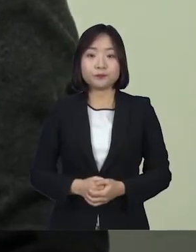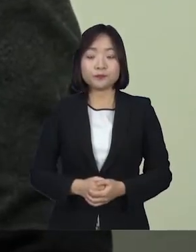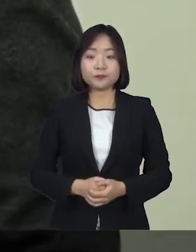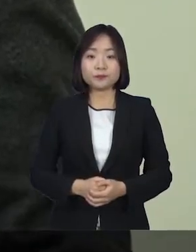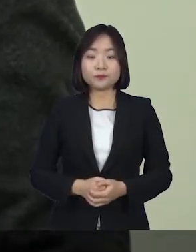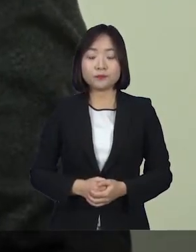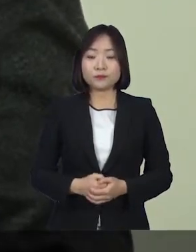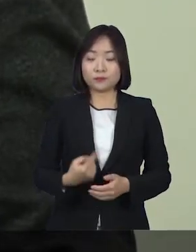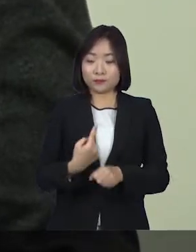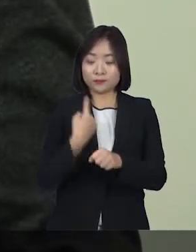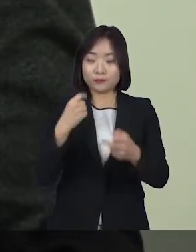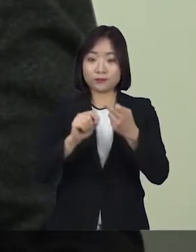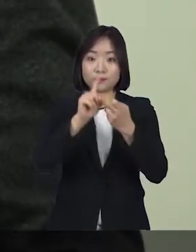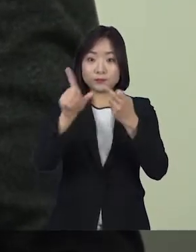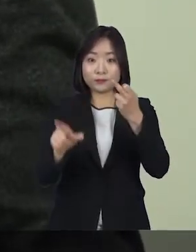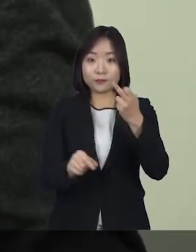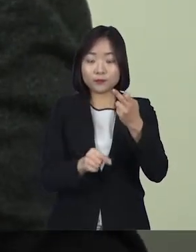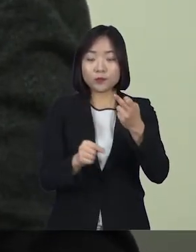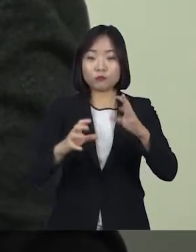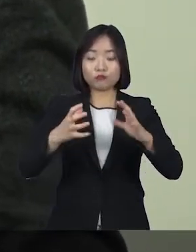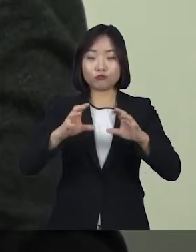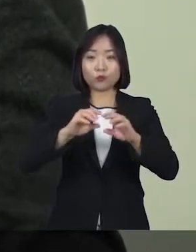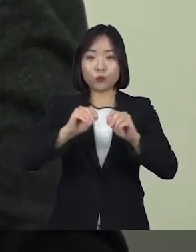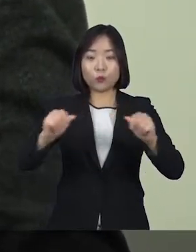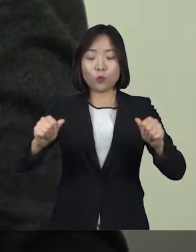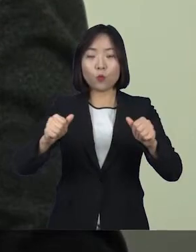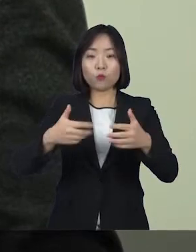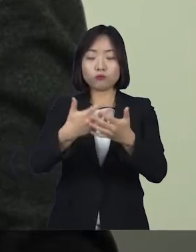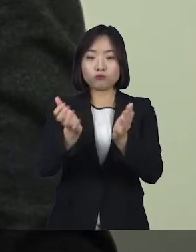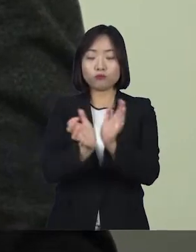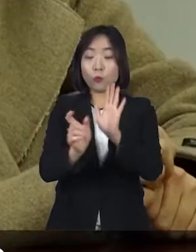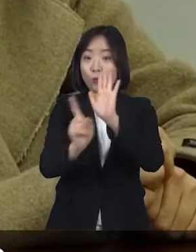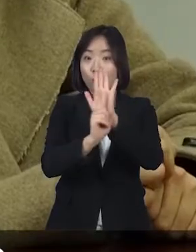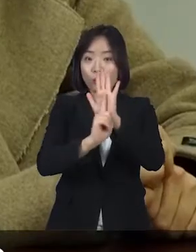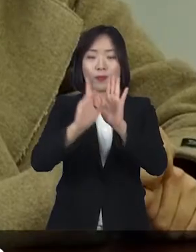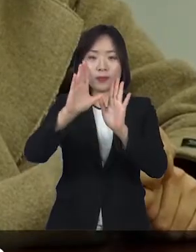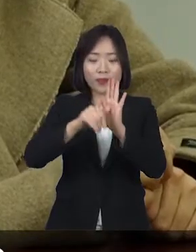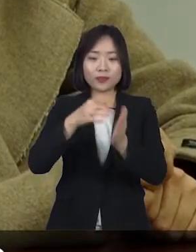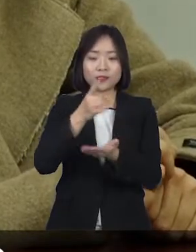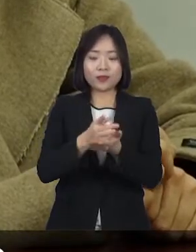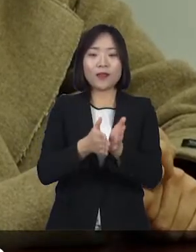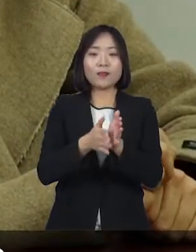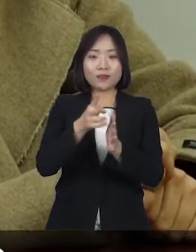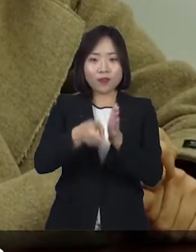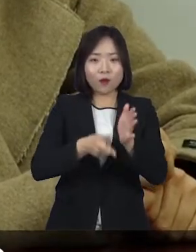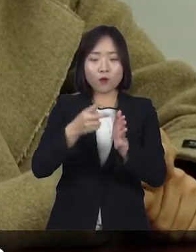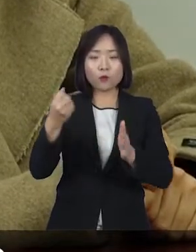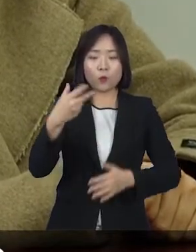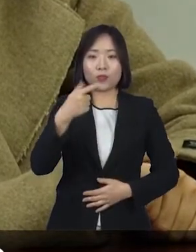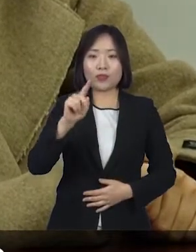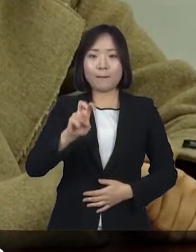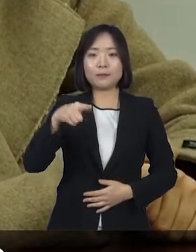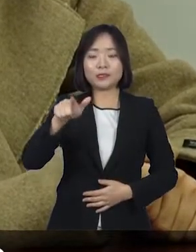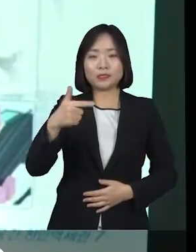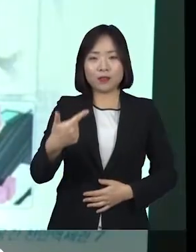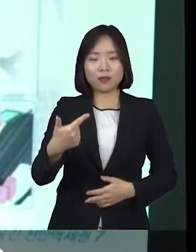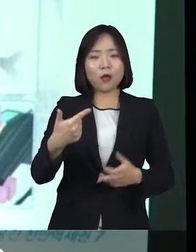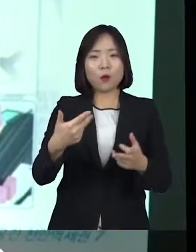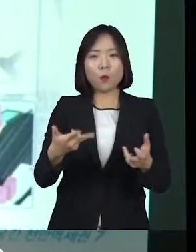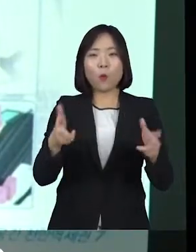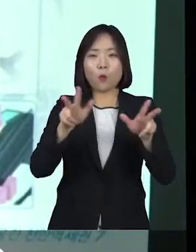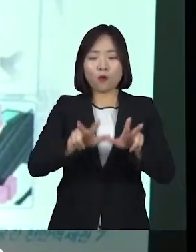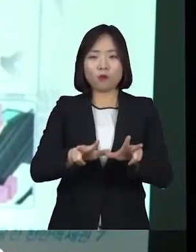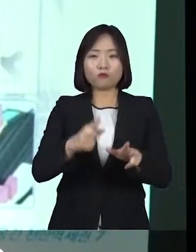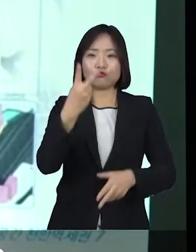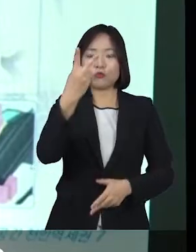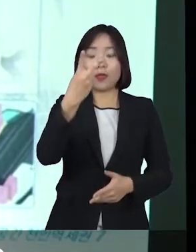시는 지난해 12월 국토부 주관 도시재생 뉴딜 시범 사업 공모에서 천안역과 남산공원 일원 두 곳이 동시에